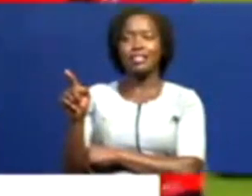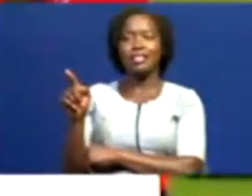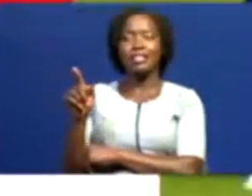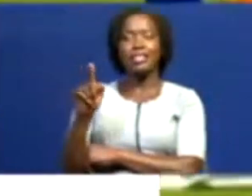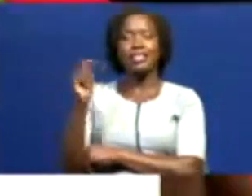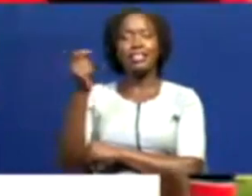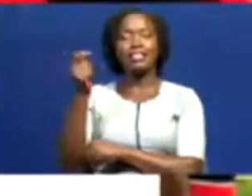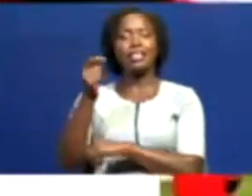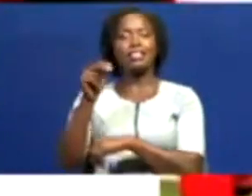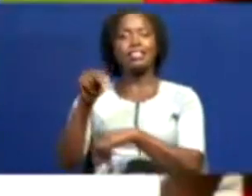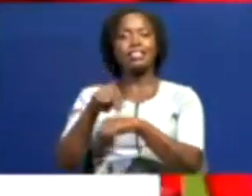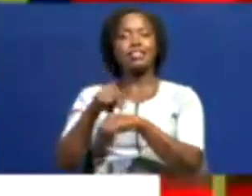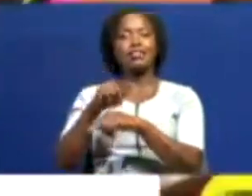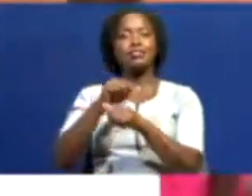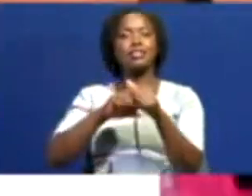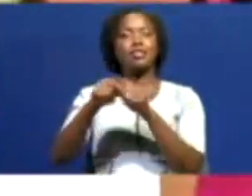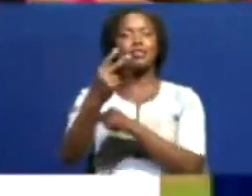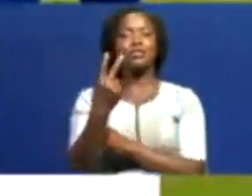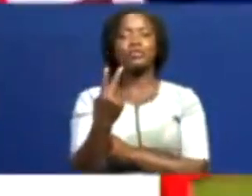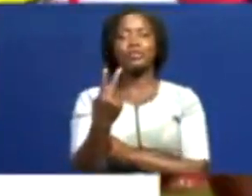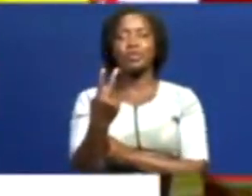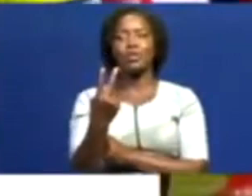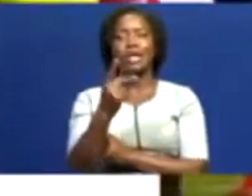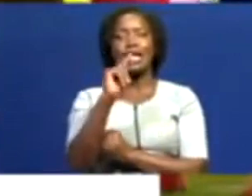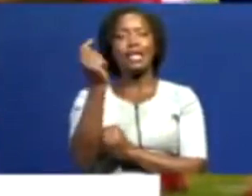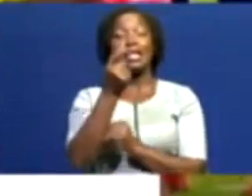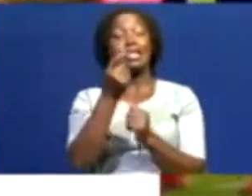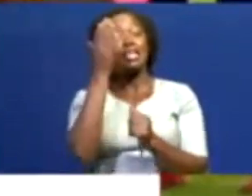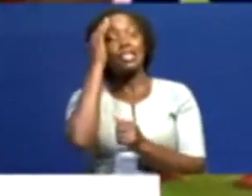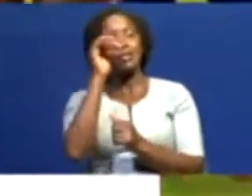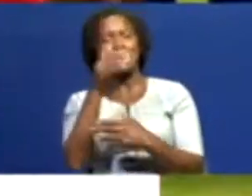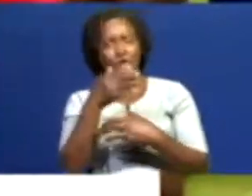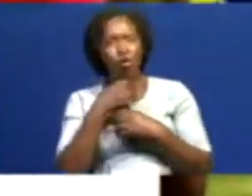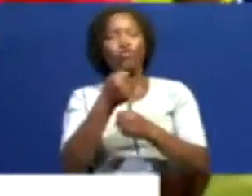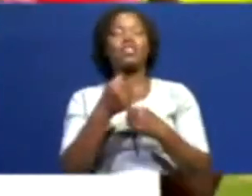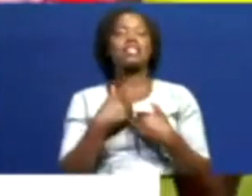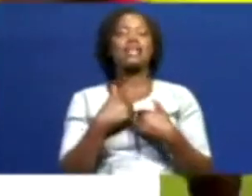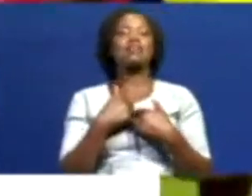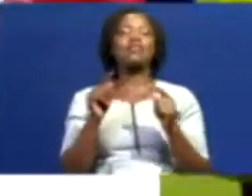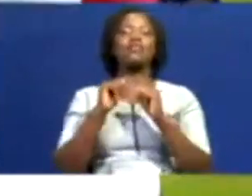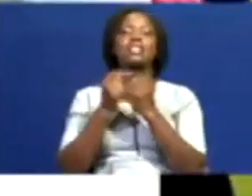timu ya taifa round ya pili. Nakwambia, wa Kenya wanijua kwamba wana imani na hii timu. Wa Kenya wamejaza kiwa.